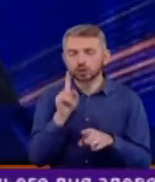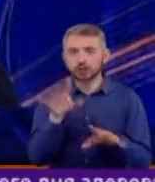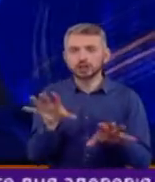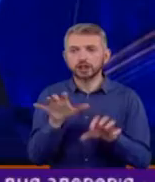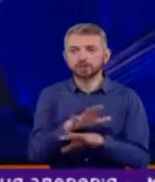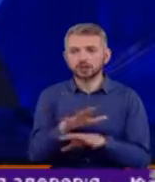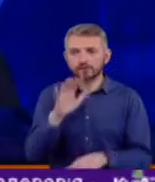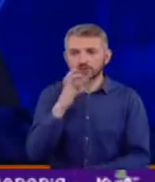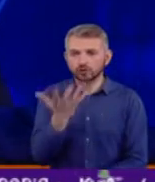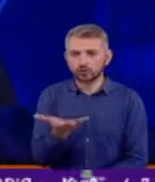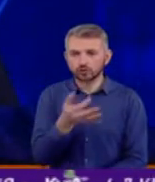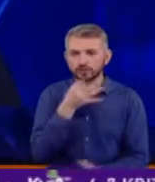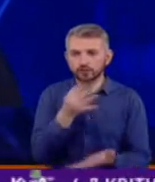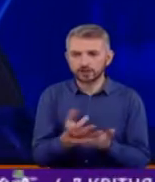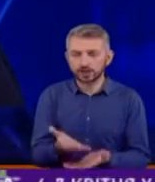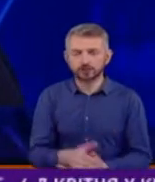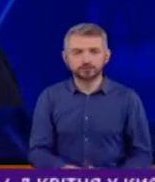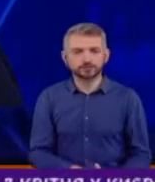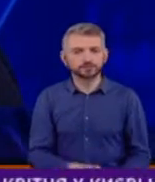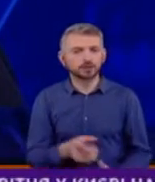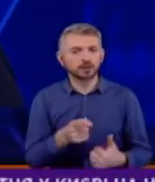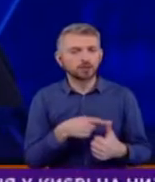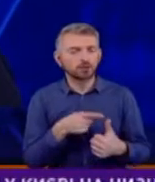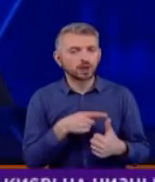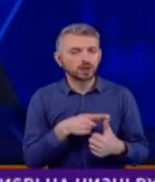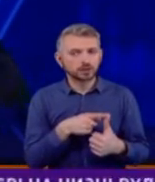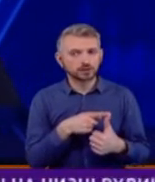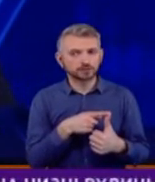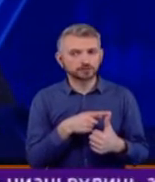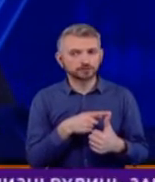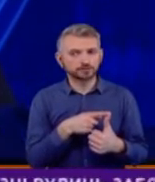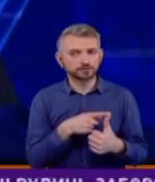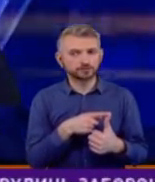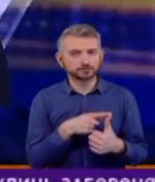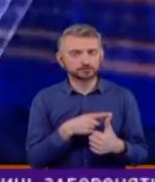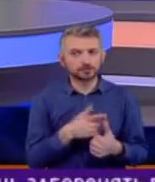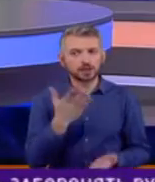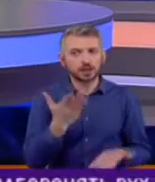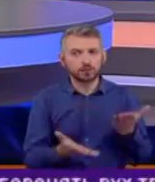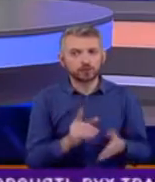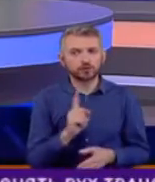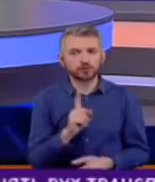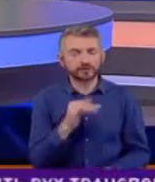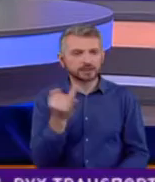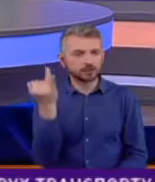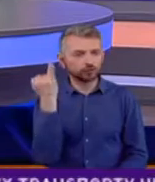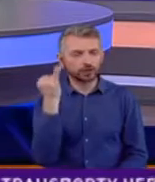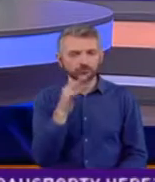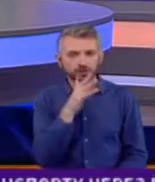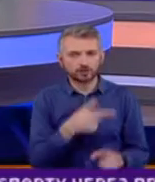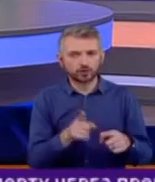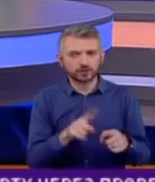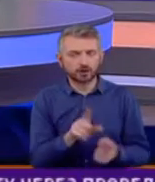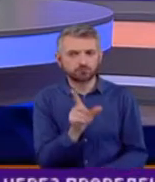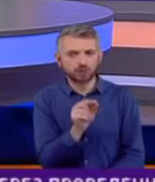сприйняв серйозно, відповідально? По-перше, слідкуючого за всім. Напевне, ще з історичних часів ось ця